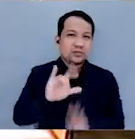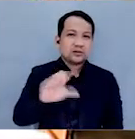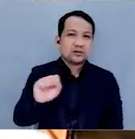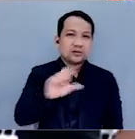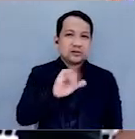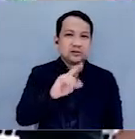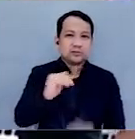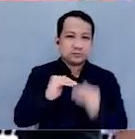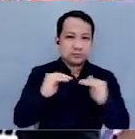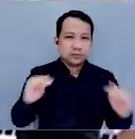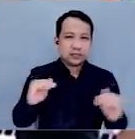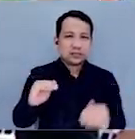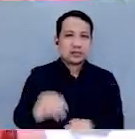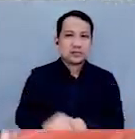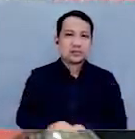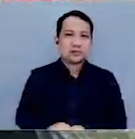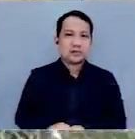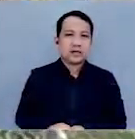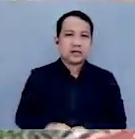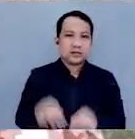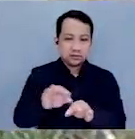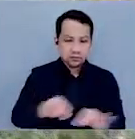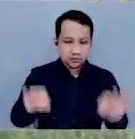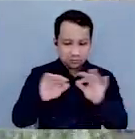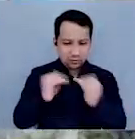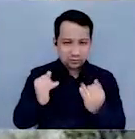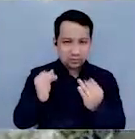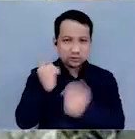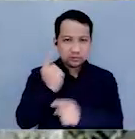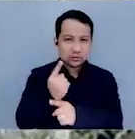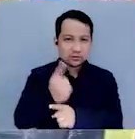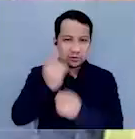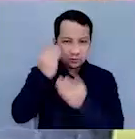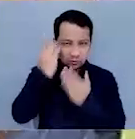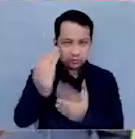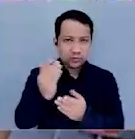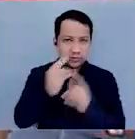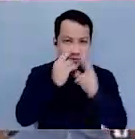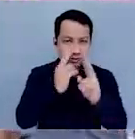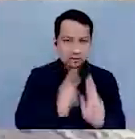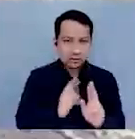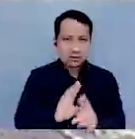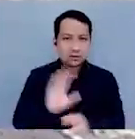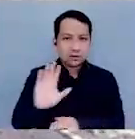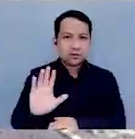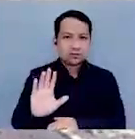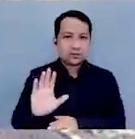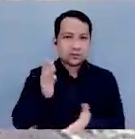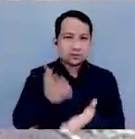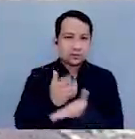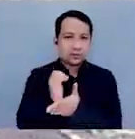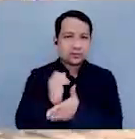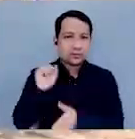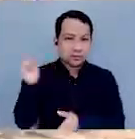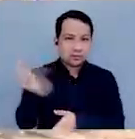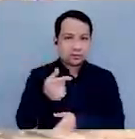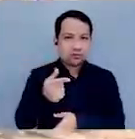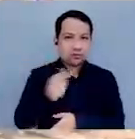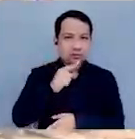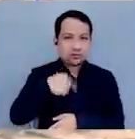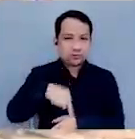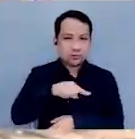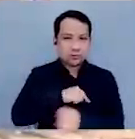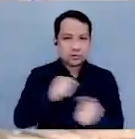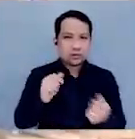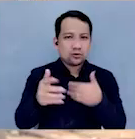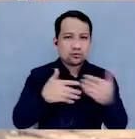Bill. Napapanahon na raw isa batas ito para tiyaking nire-respeto ang karapatan ng lahat ng individual, anuman ang